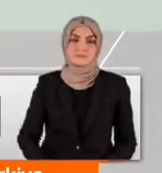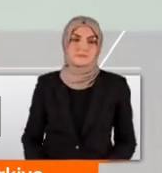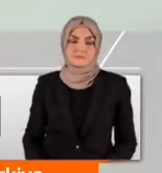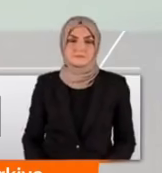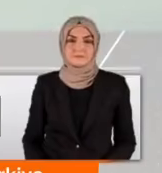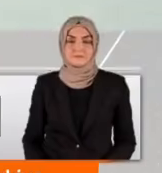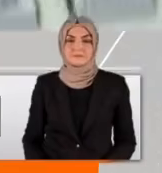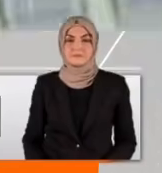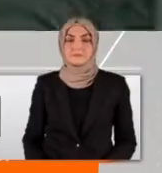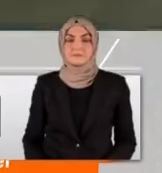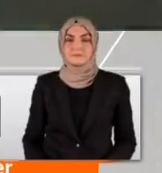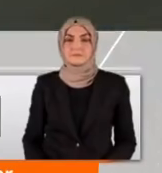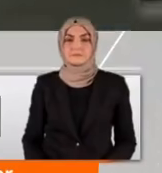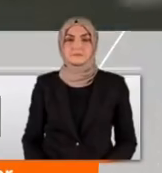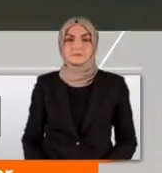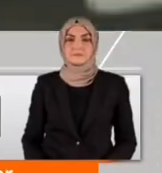insanlar